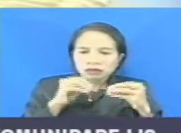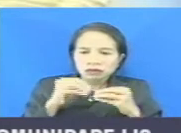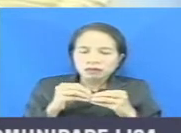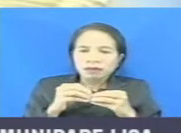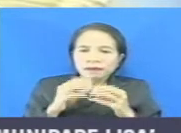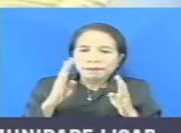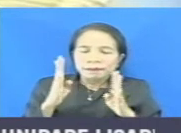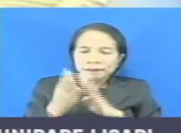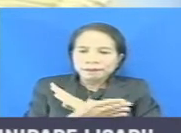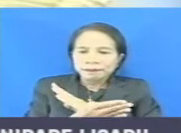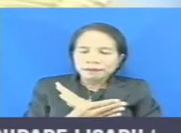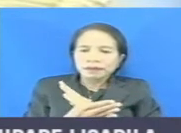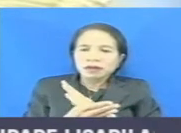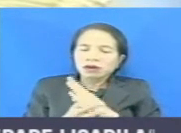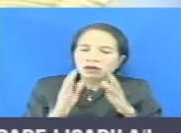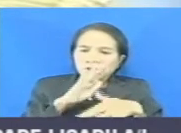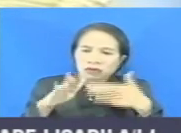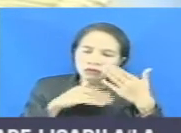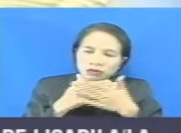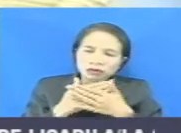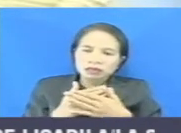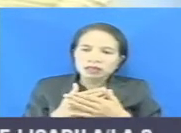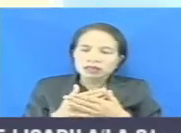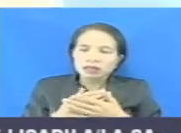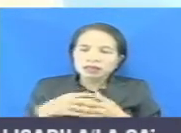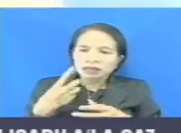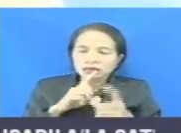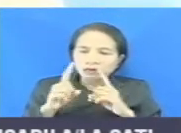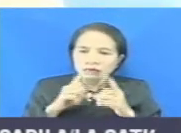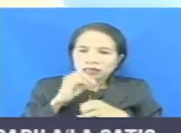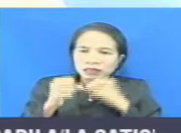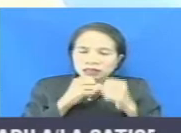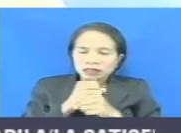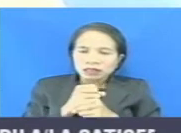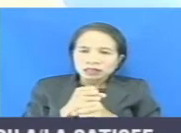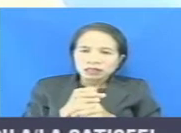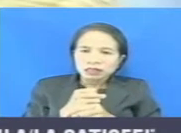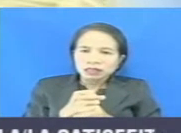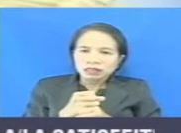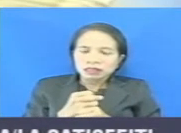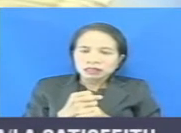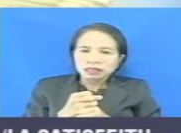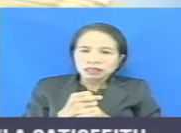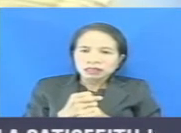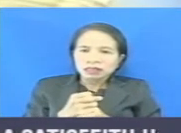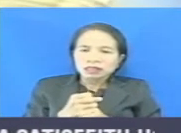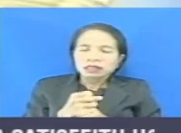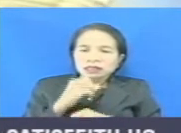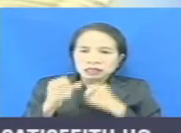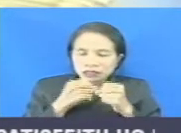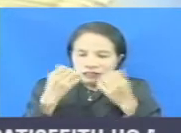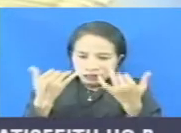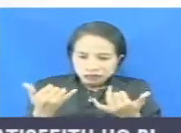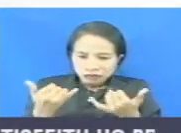balanso prinsipiu hirak ne hut mos se iter kuliah kar ke tinang hirak larang tambah tinang